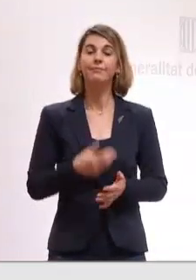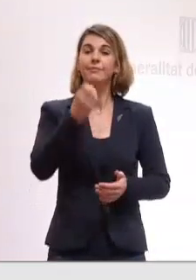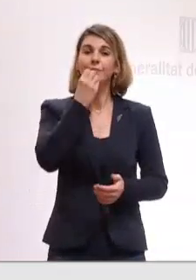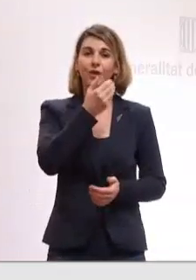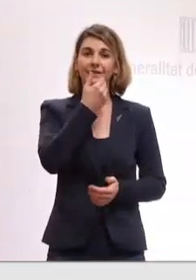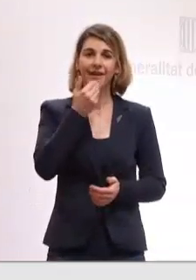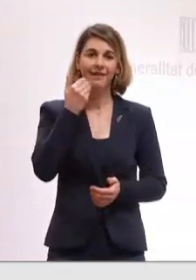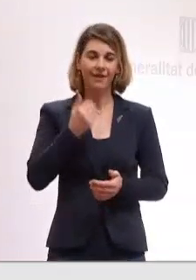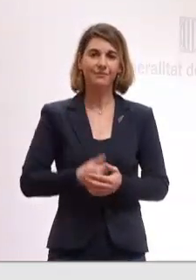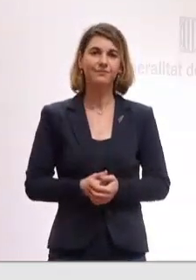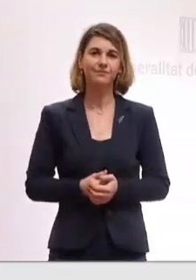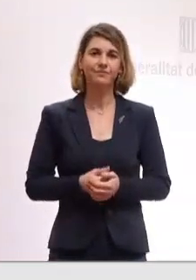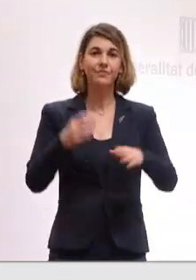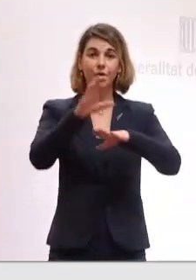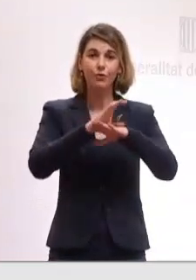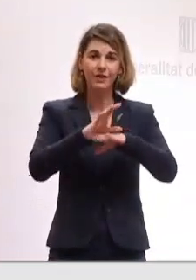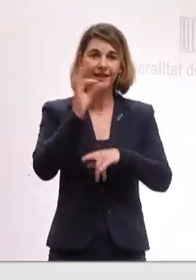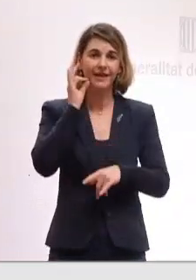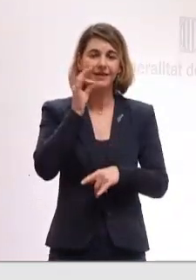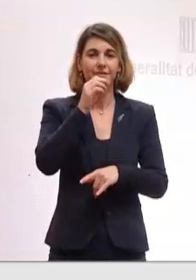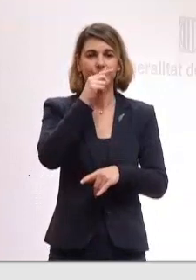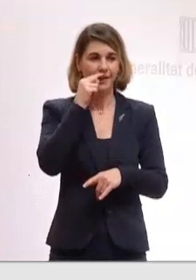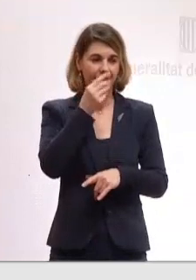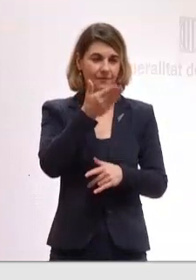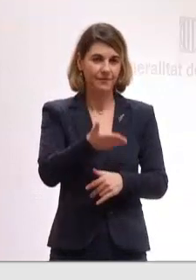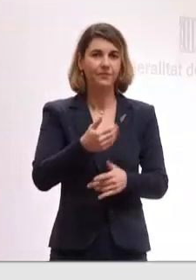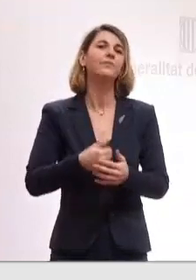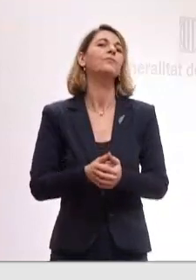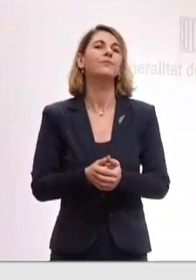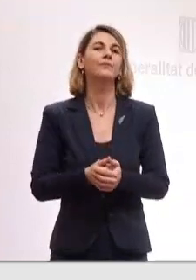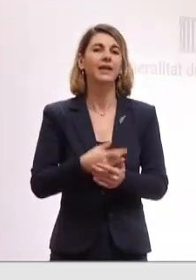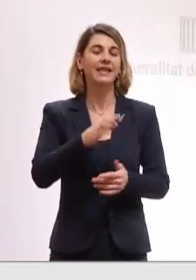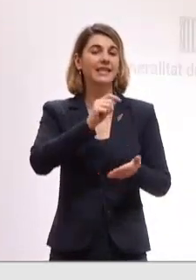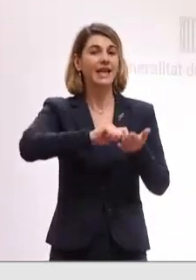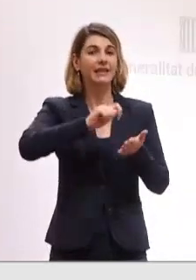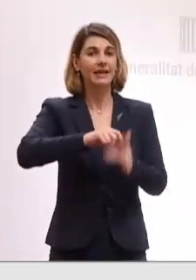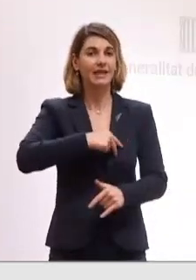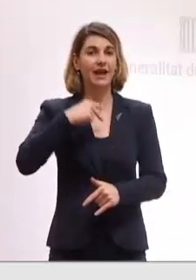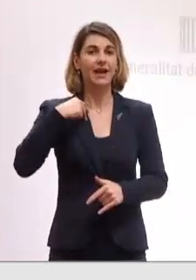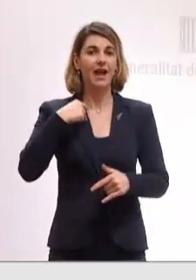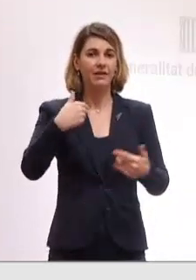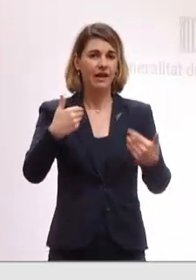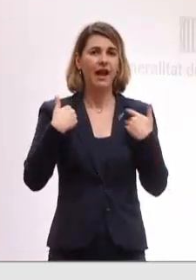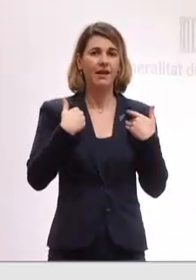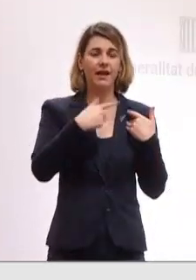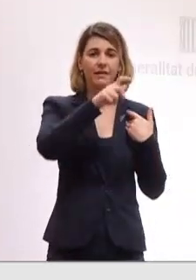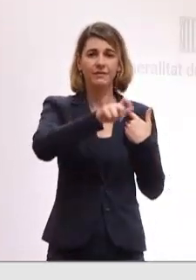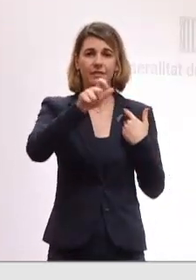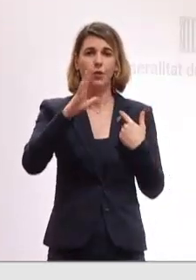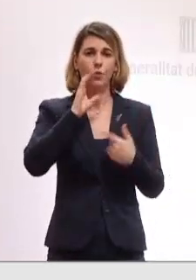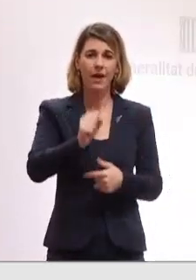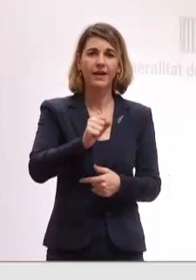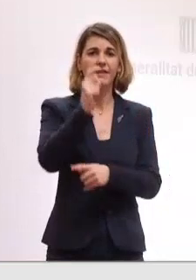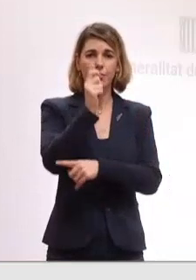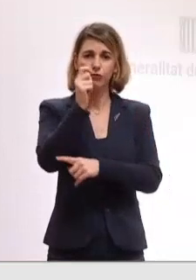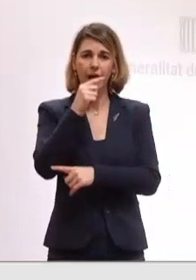Bona tarda, conselleres, conseller, secretari general, els càrrecs del govern, diputades,